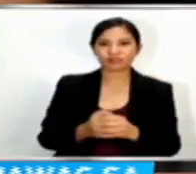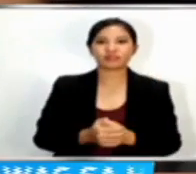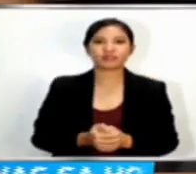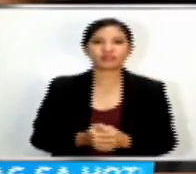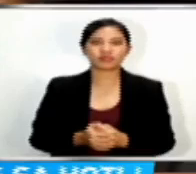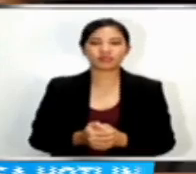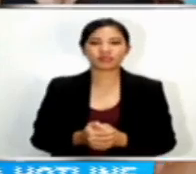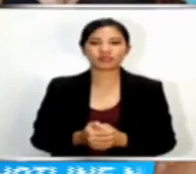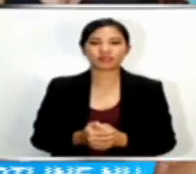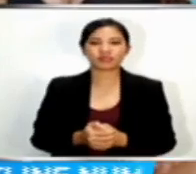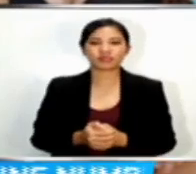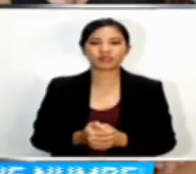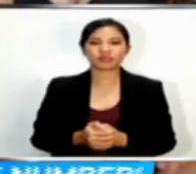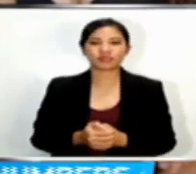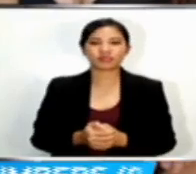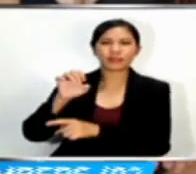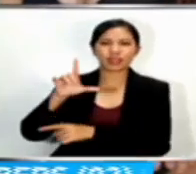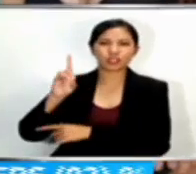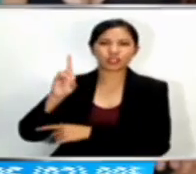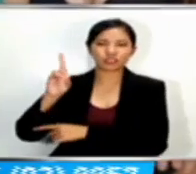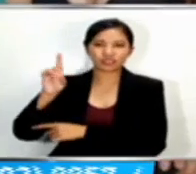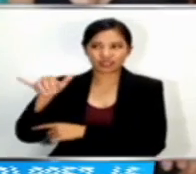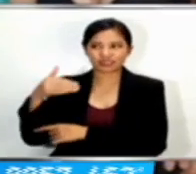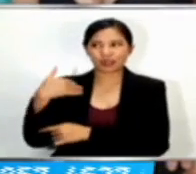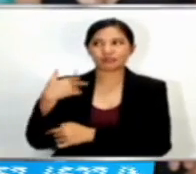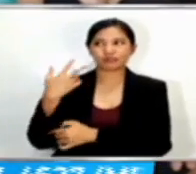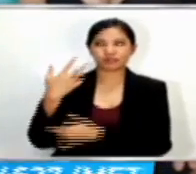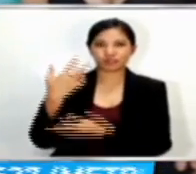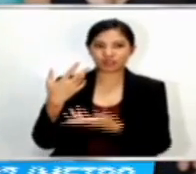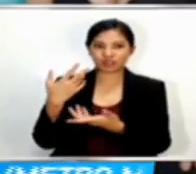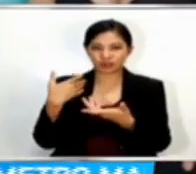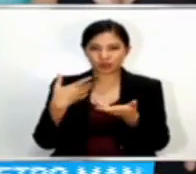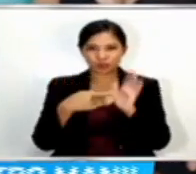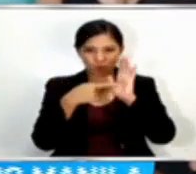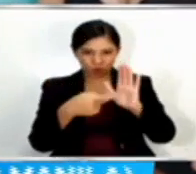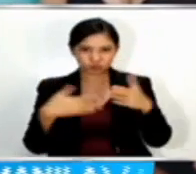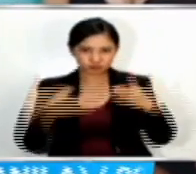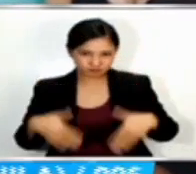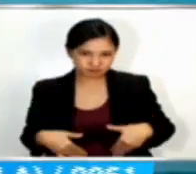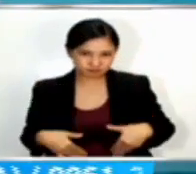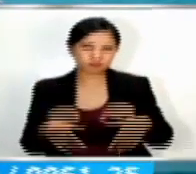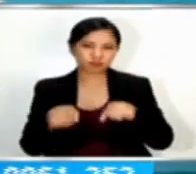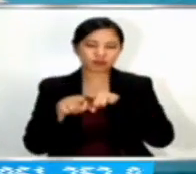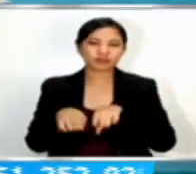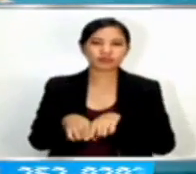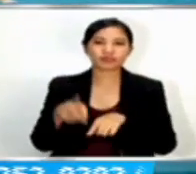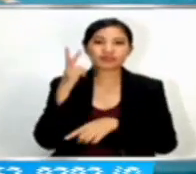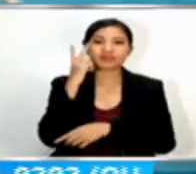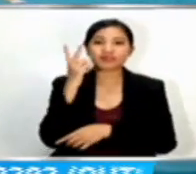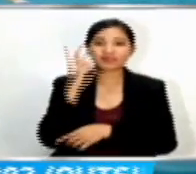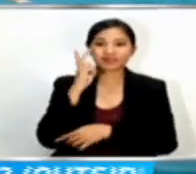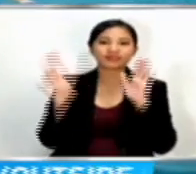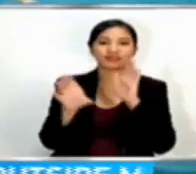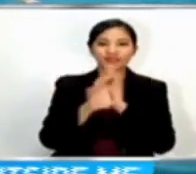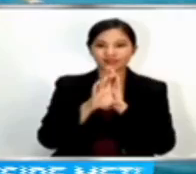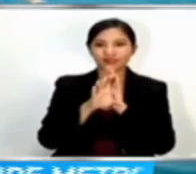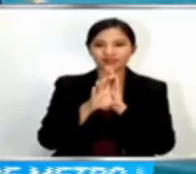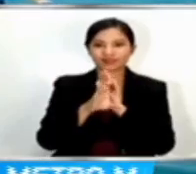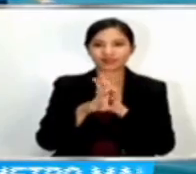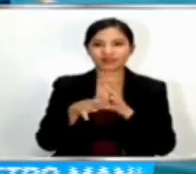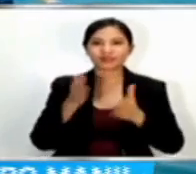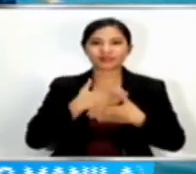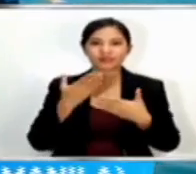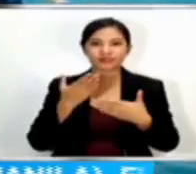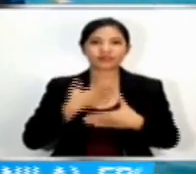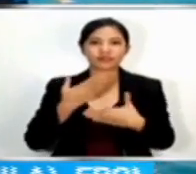si PGA sa kanya, diba? Pati nga raw, ang behind the scene ng kinukuna ng eksena ay talagang masaya. Actually,